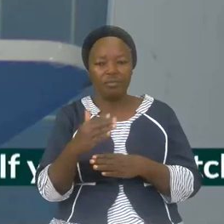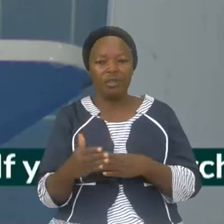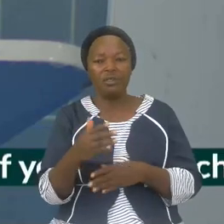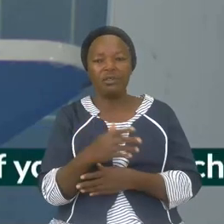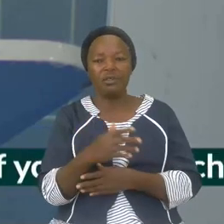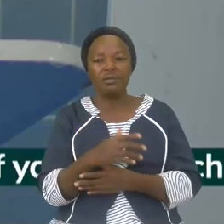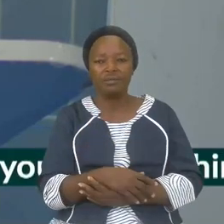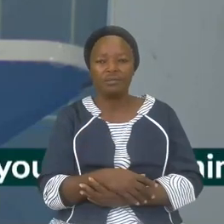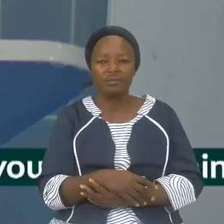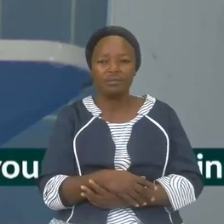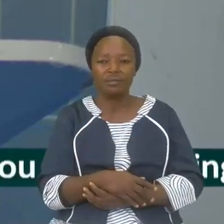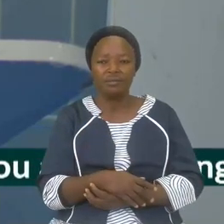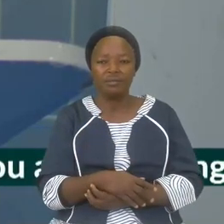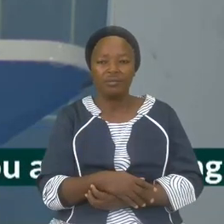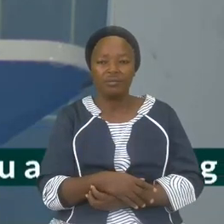Faut donner